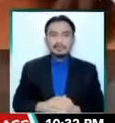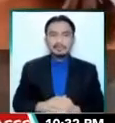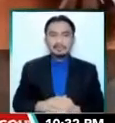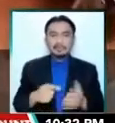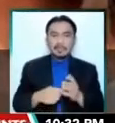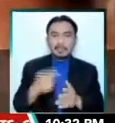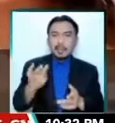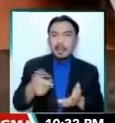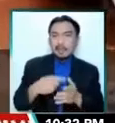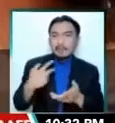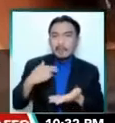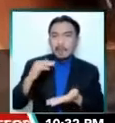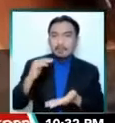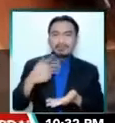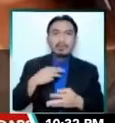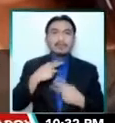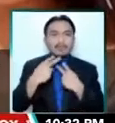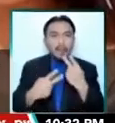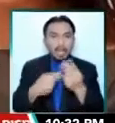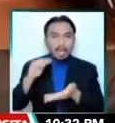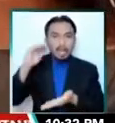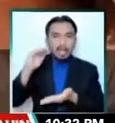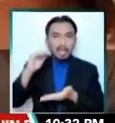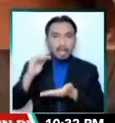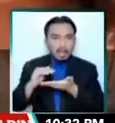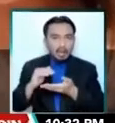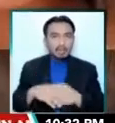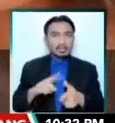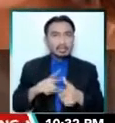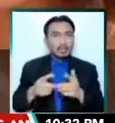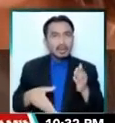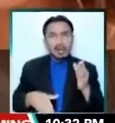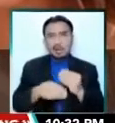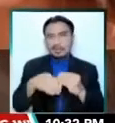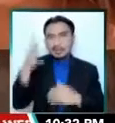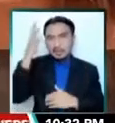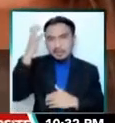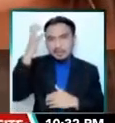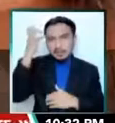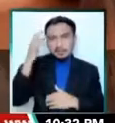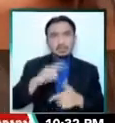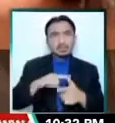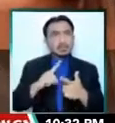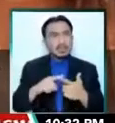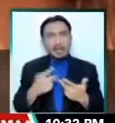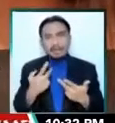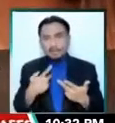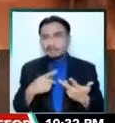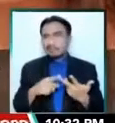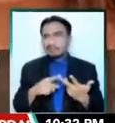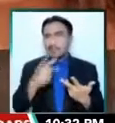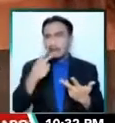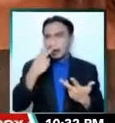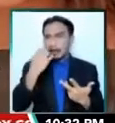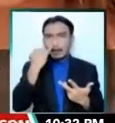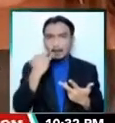yung boses ko. Then, headache. Tapos, yung sipon ko, hindi naman siya continuous, pero barado po talaga.